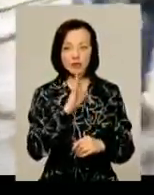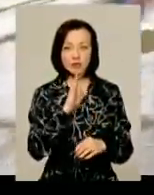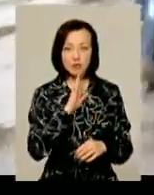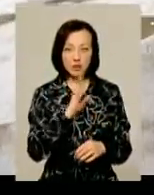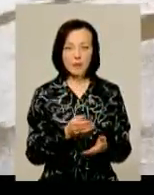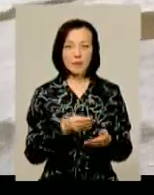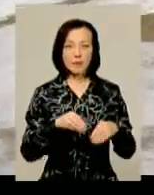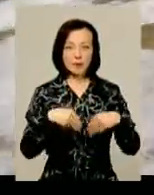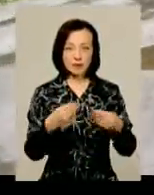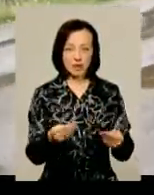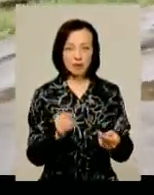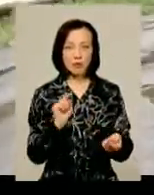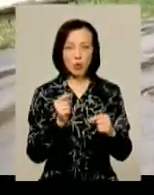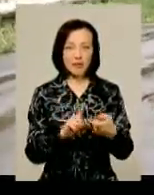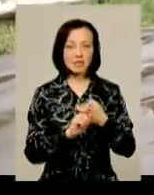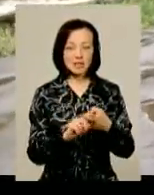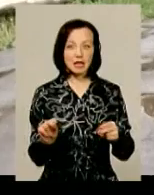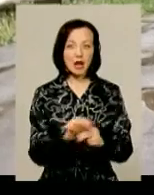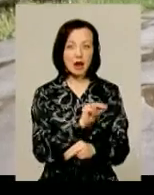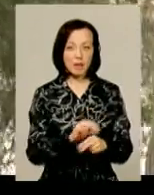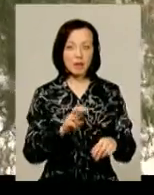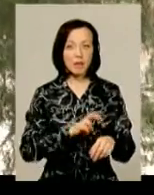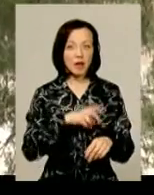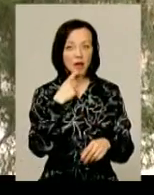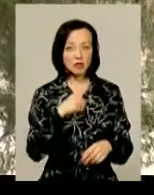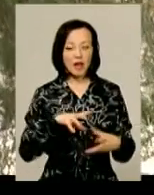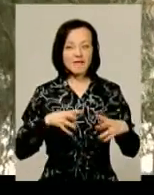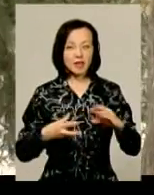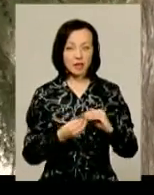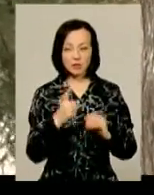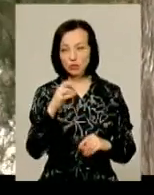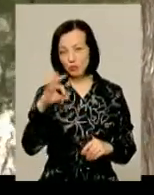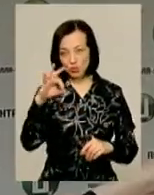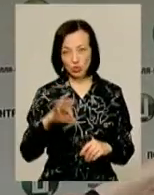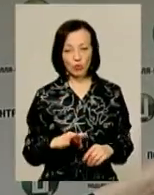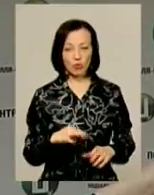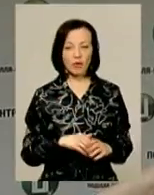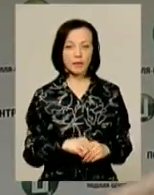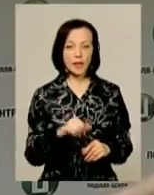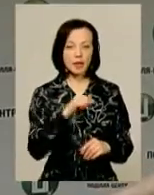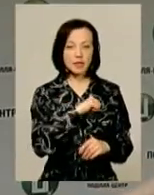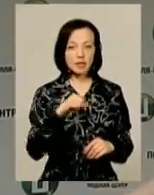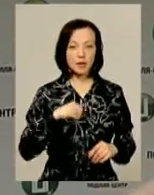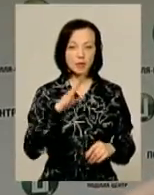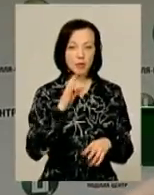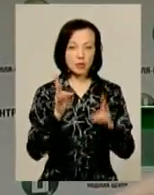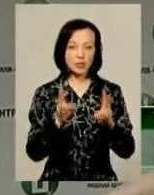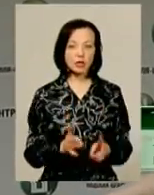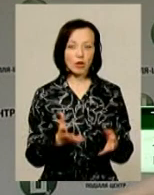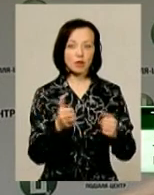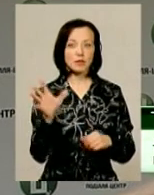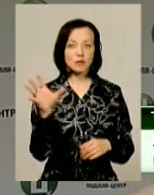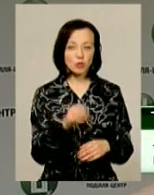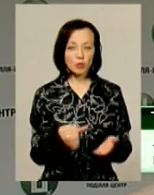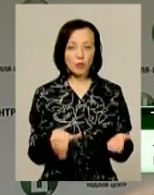призначена антиретровірусна терапія. Медики кажуть, її ефективність 100%. Самі постраждалі отримують всю допомогу